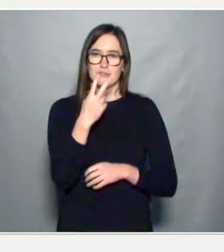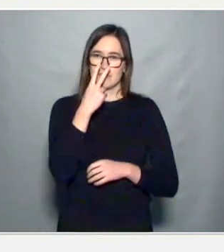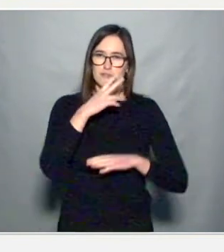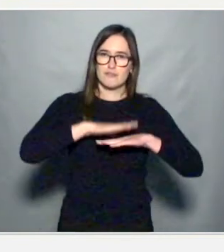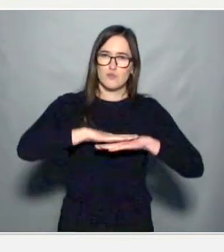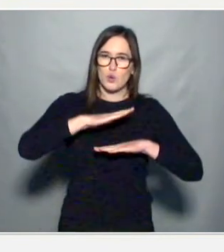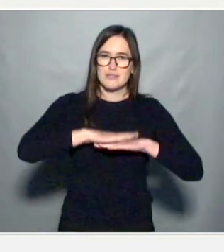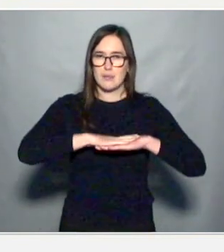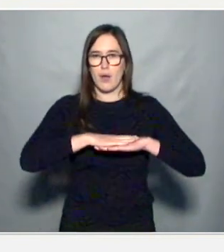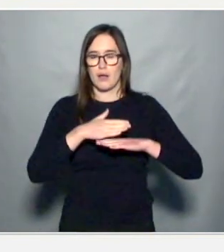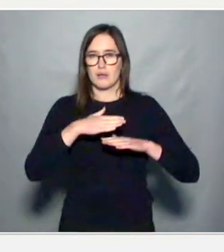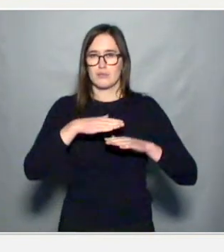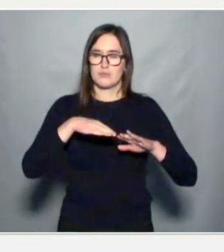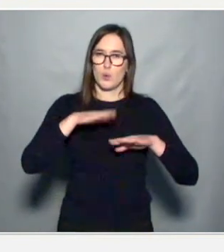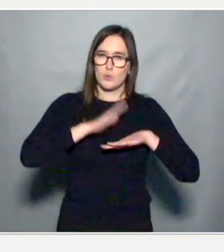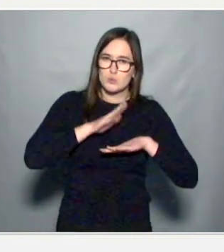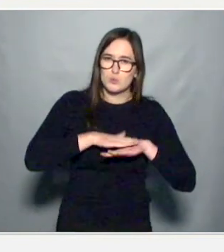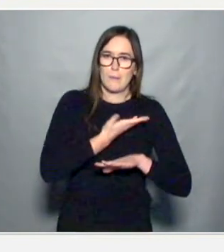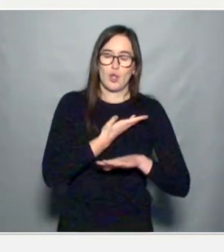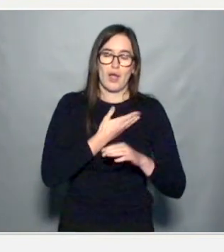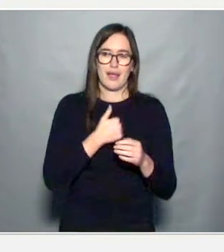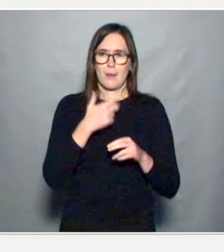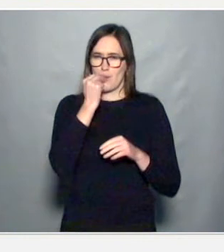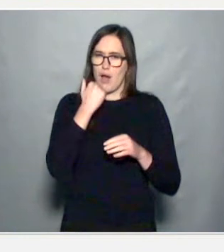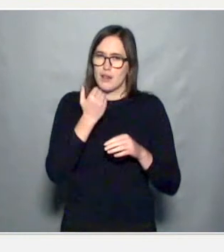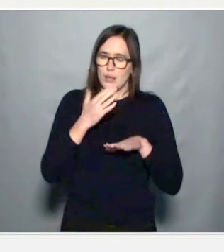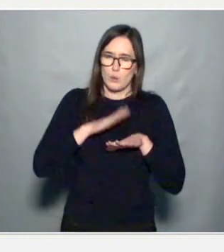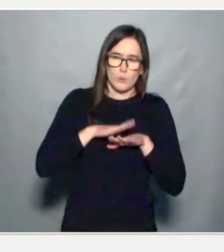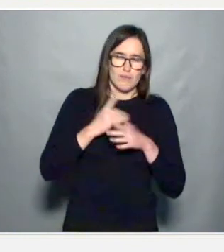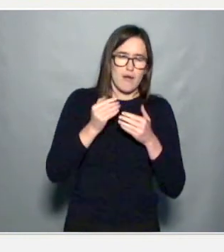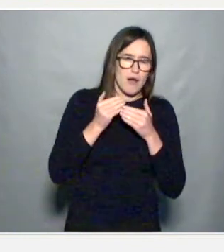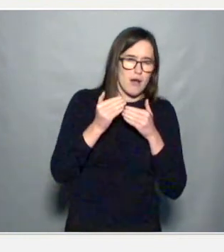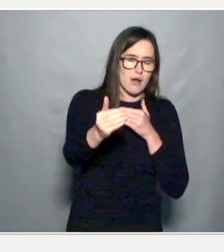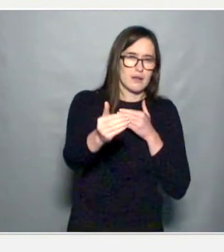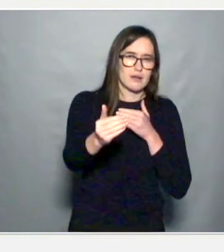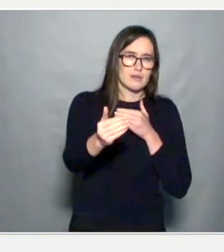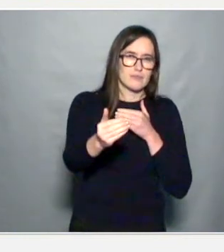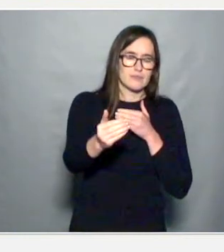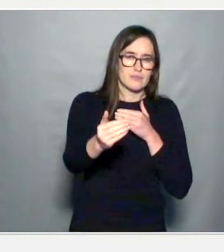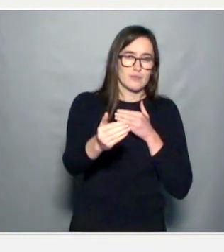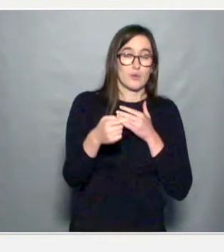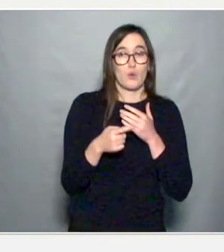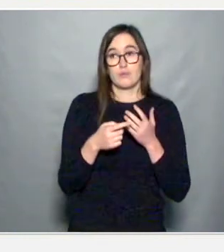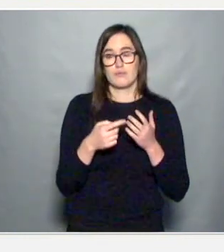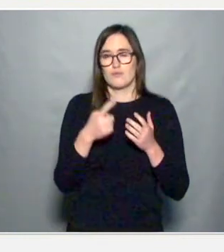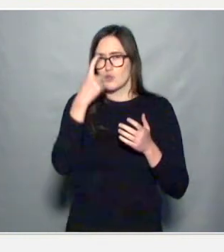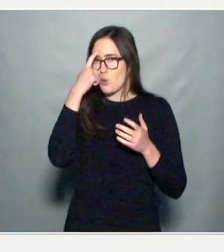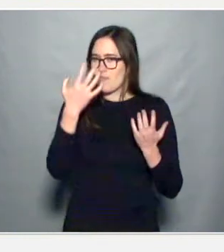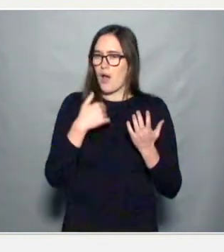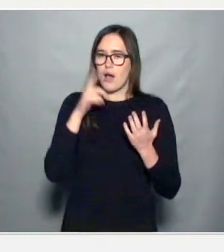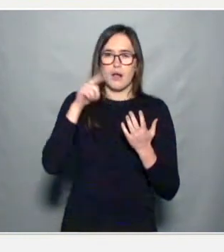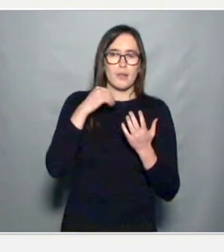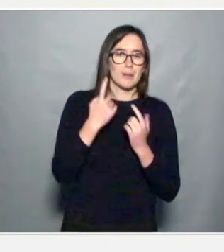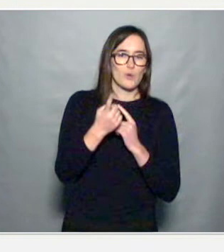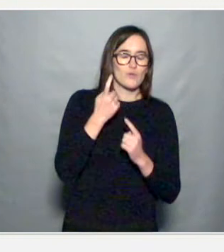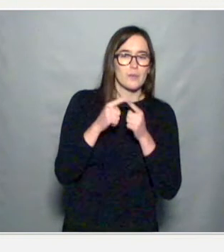planerande. Jag försöker alltid ligga steget före mig själv. Och så där någonstans förstå vad jag har svårt för, men också hur jag kan få det att